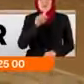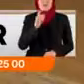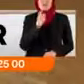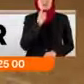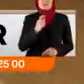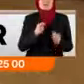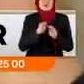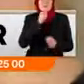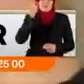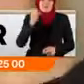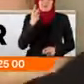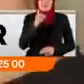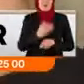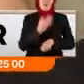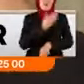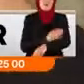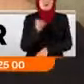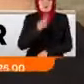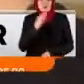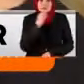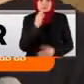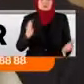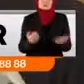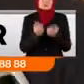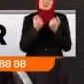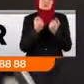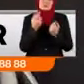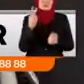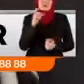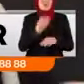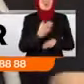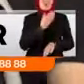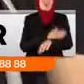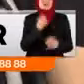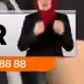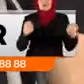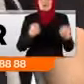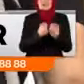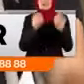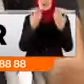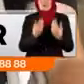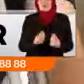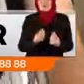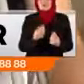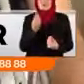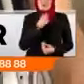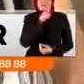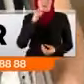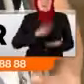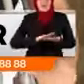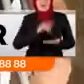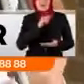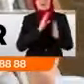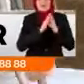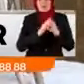ay önceden ölümden dönmüştü 19 yaşındaki Burak Yavuz iki önce Trafik kazası geçirdi en yakın arkadaşını kaybettiği Sol